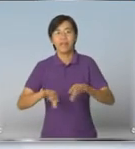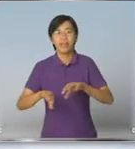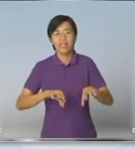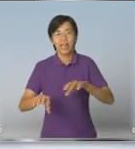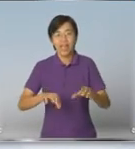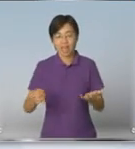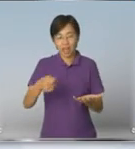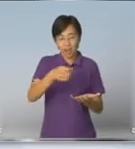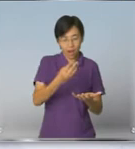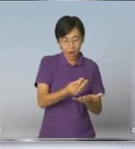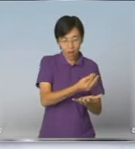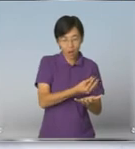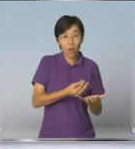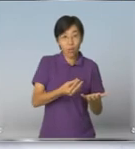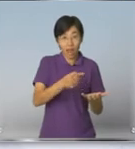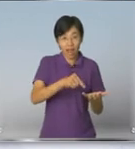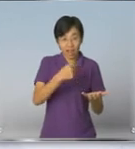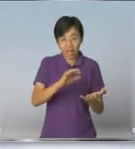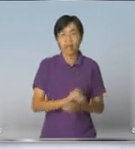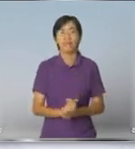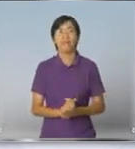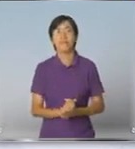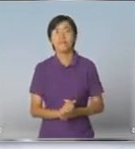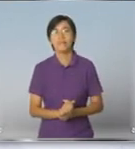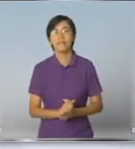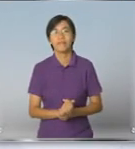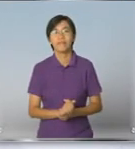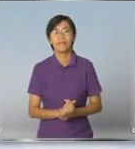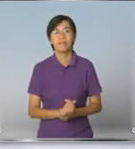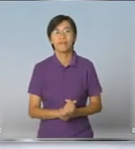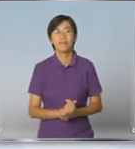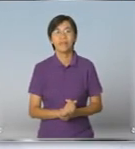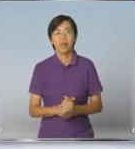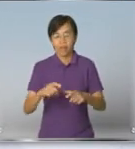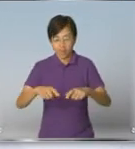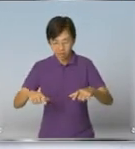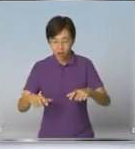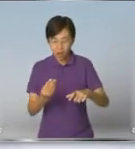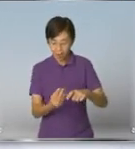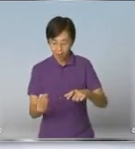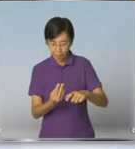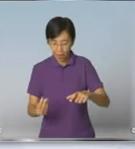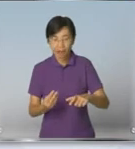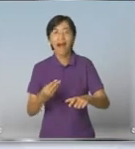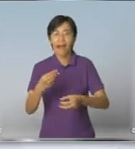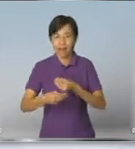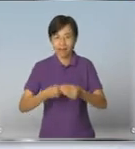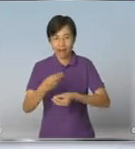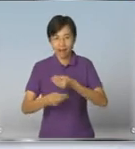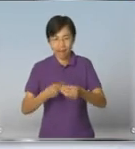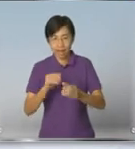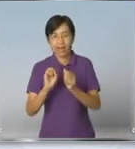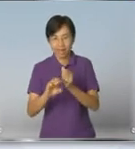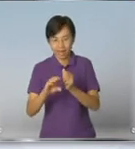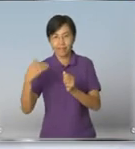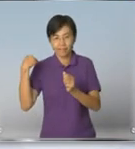ในใส่ในจานที่สำหรับบริการแล้วก็จะนำมาใส่กล่องด้วย เผื่อใครนำไปแพ็คข